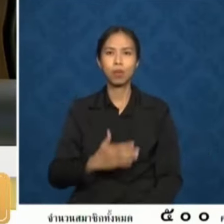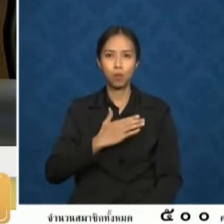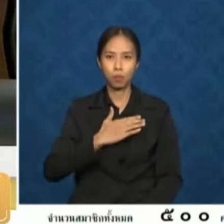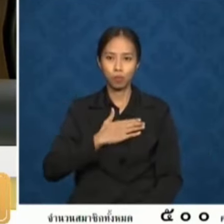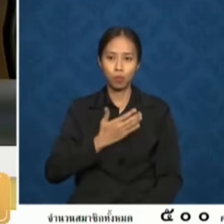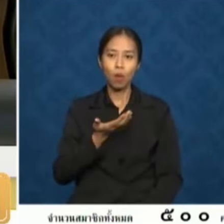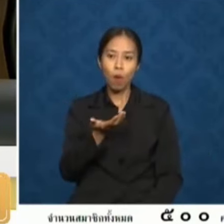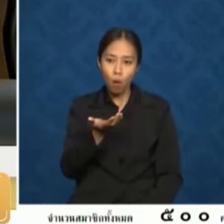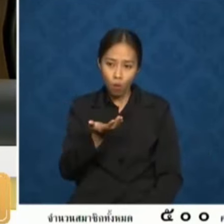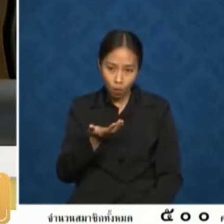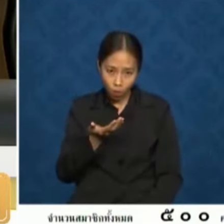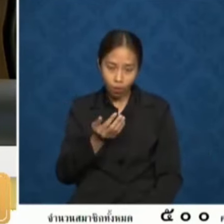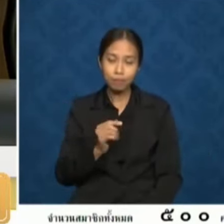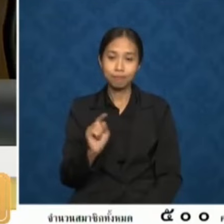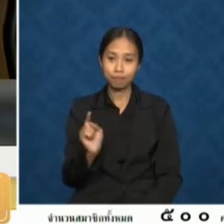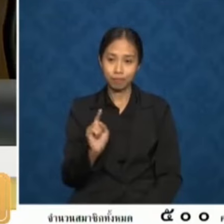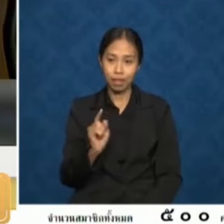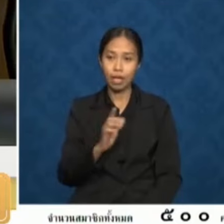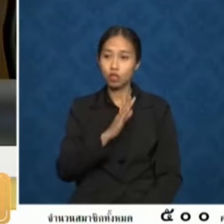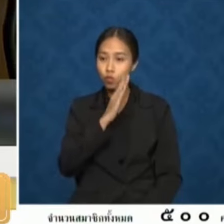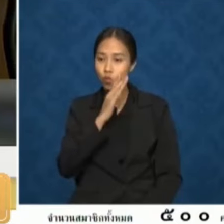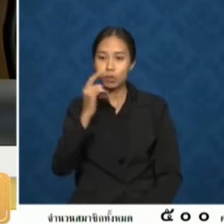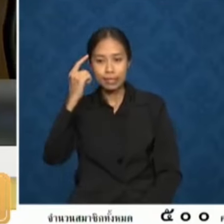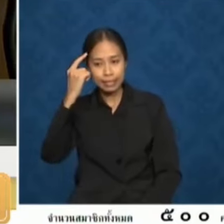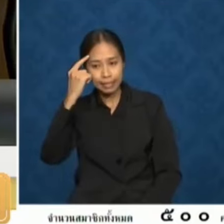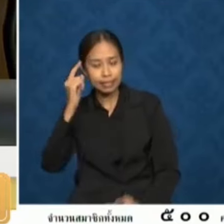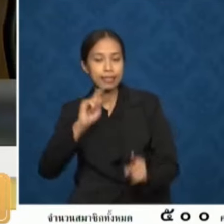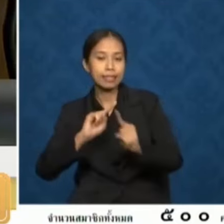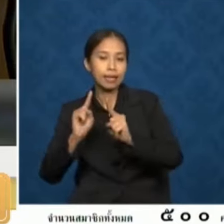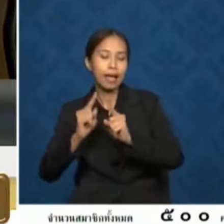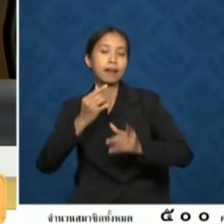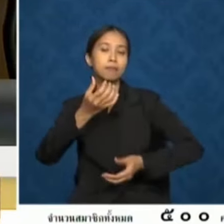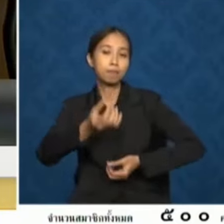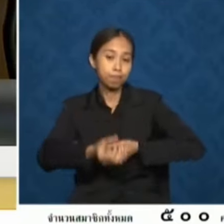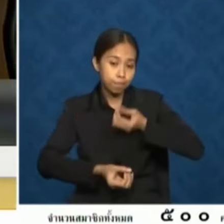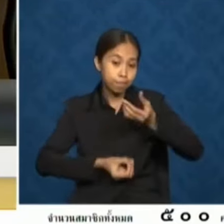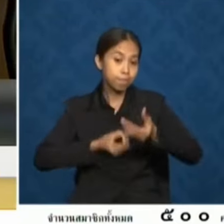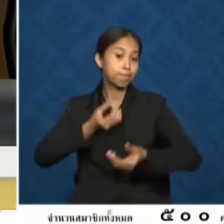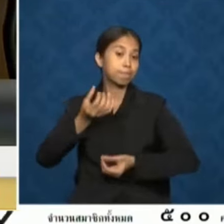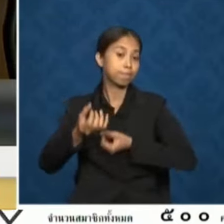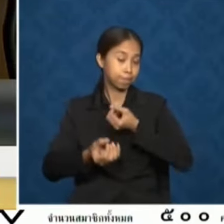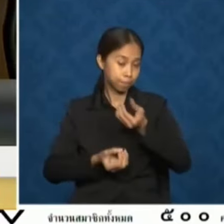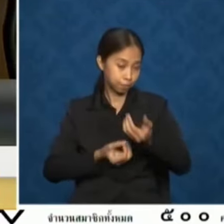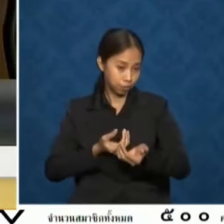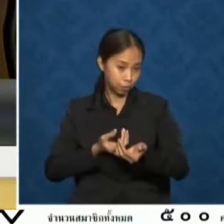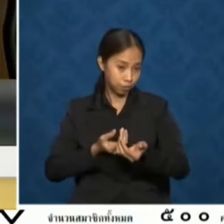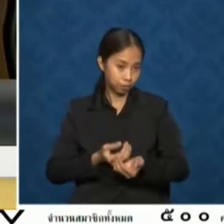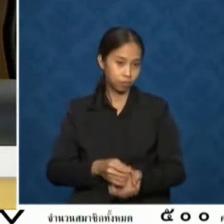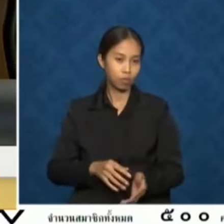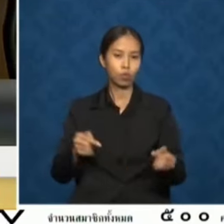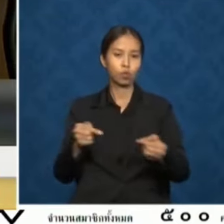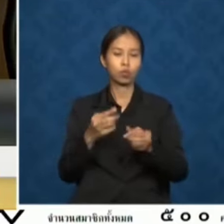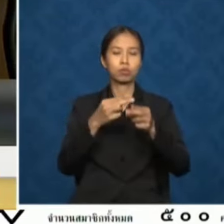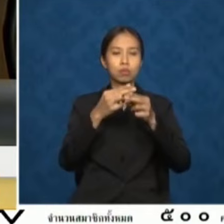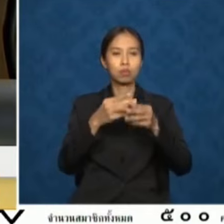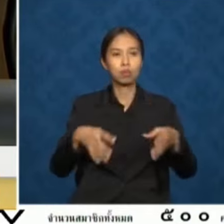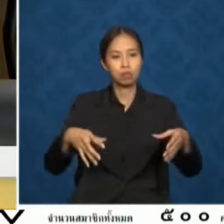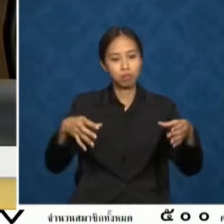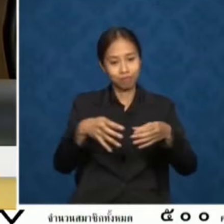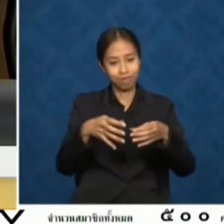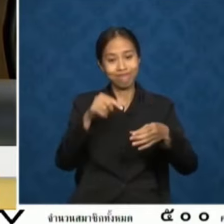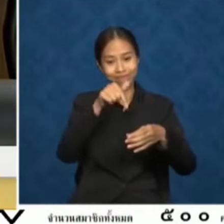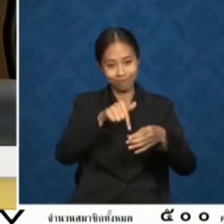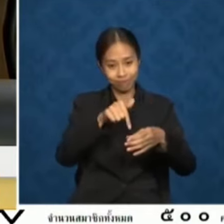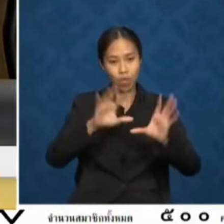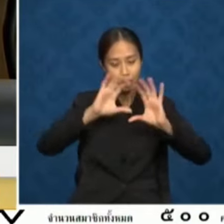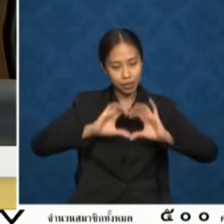ขอให้อยู่ในเกมขอให้แสดงความคิดเห็นเนี่ยอยู่แค่รัฐบาลครับไม่พอใจ